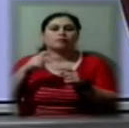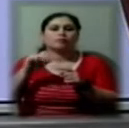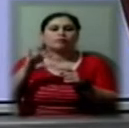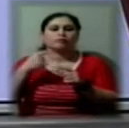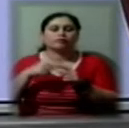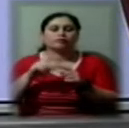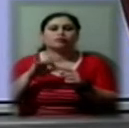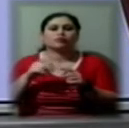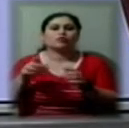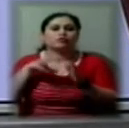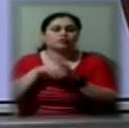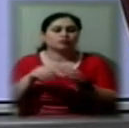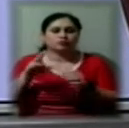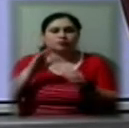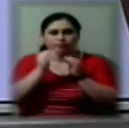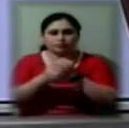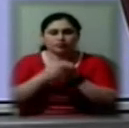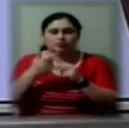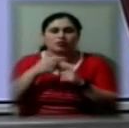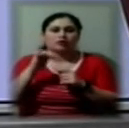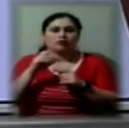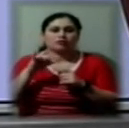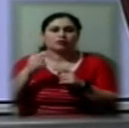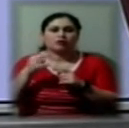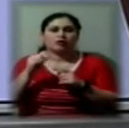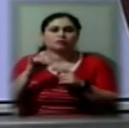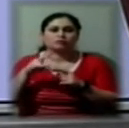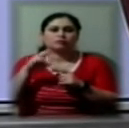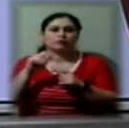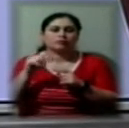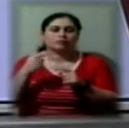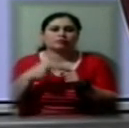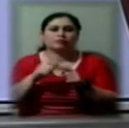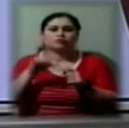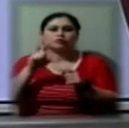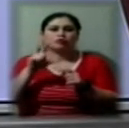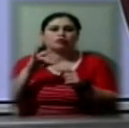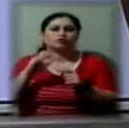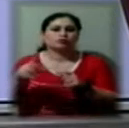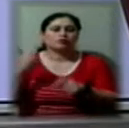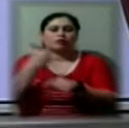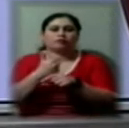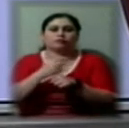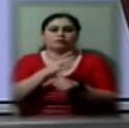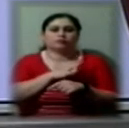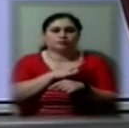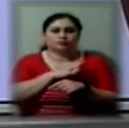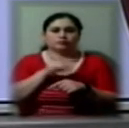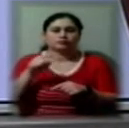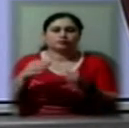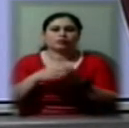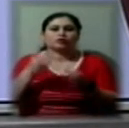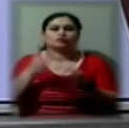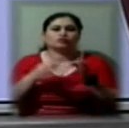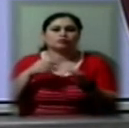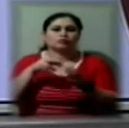прихованні нападу на Катерину Гандзюк за підозрою у керівництві злочинною організацією. Сьогодні суддя пішов до